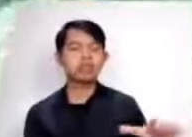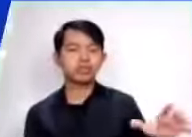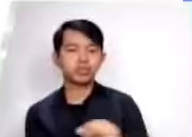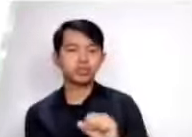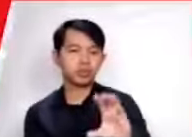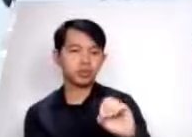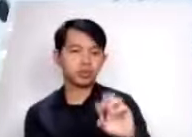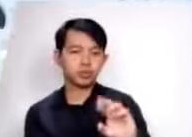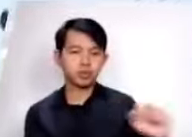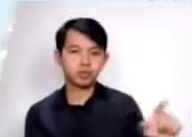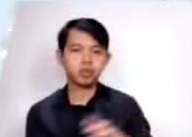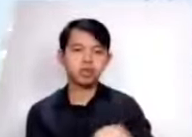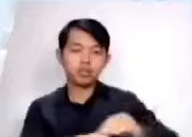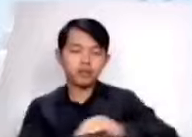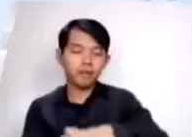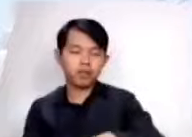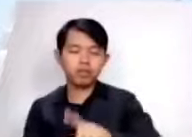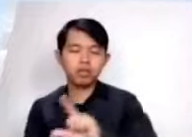mangingisda.